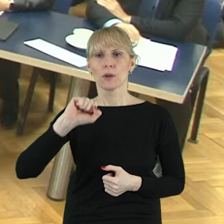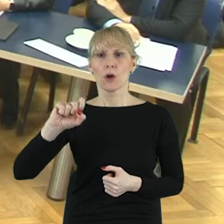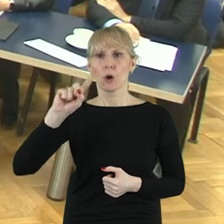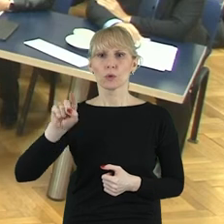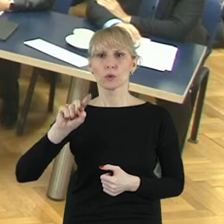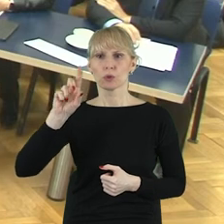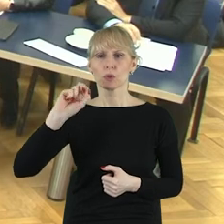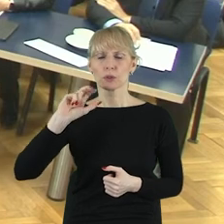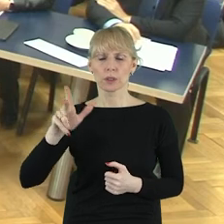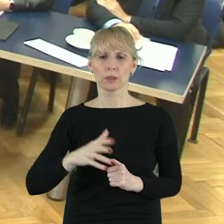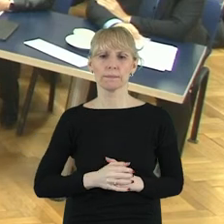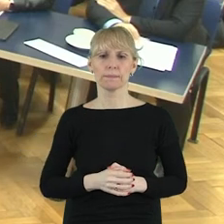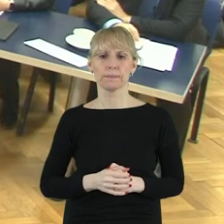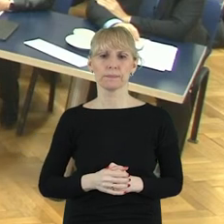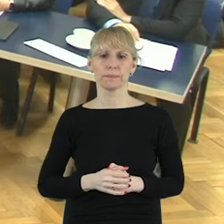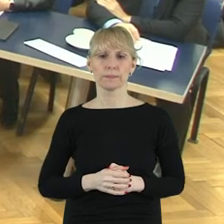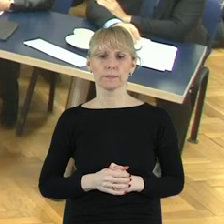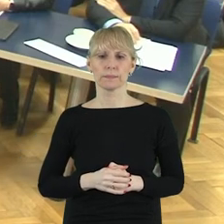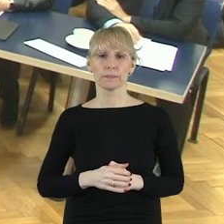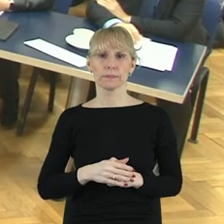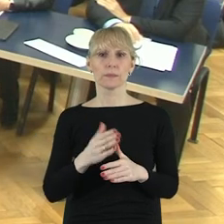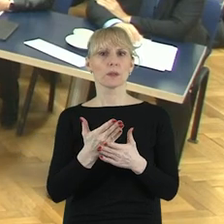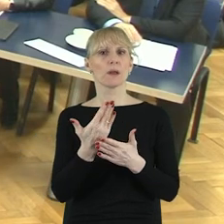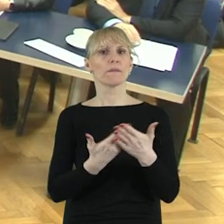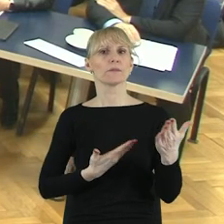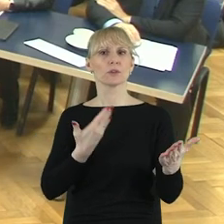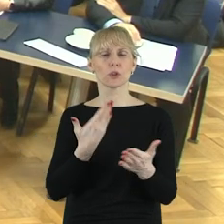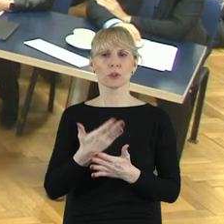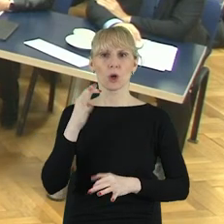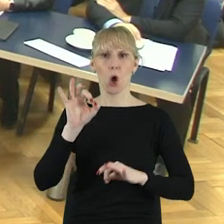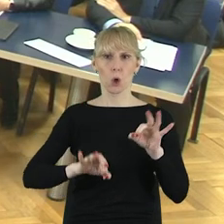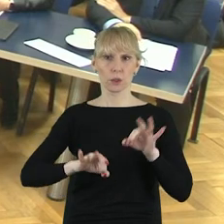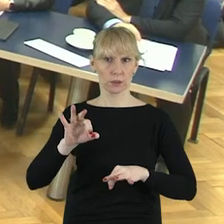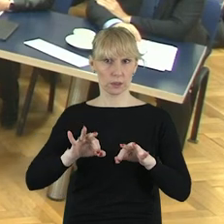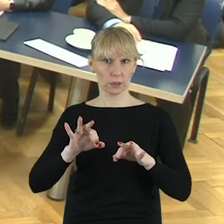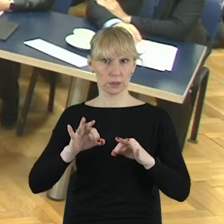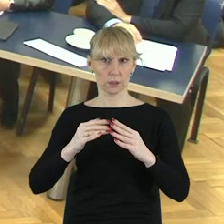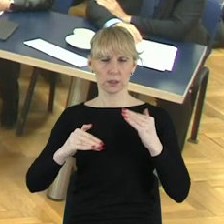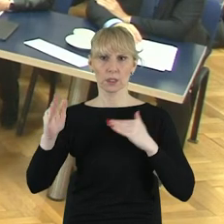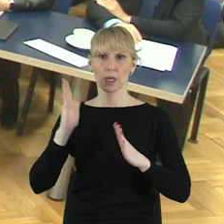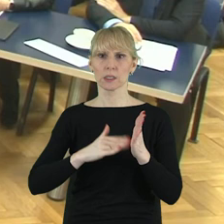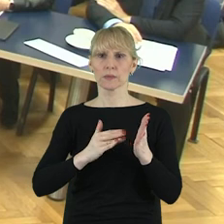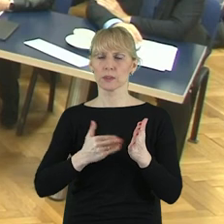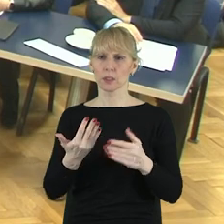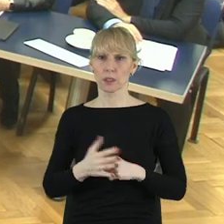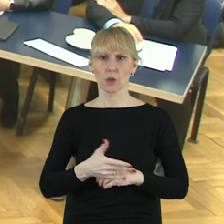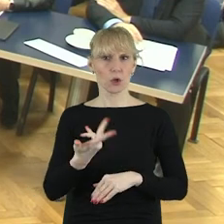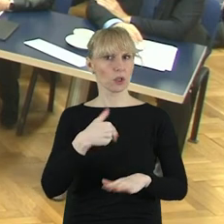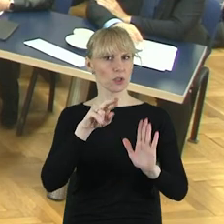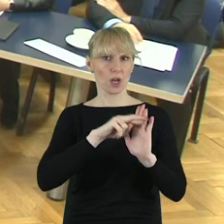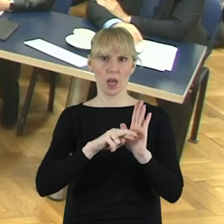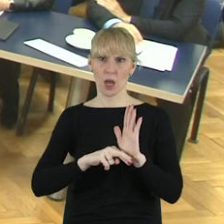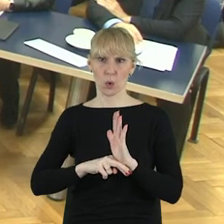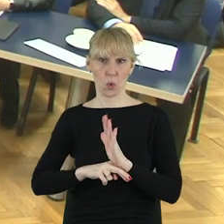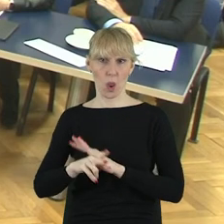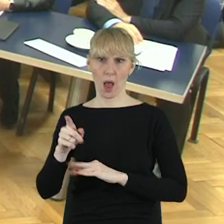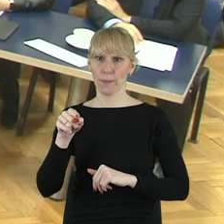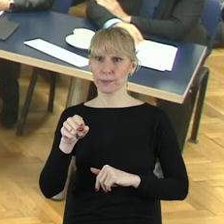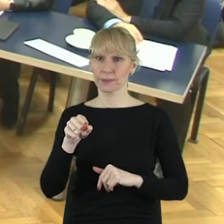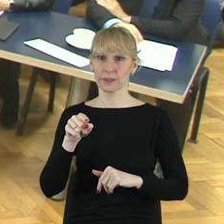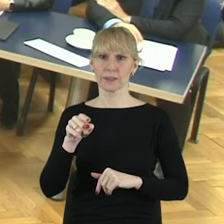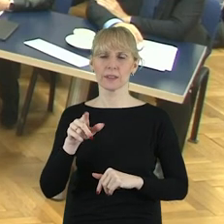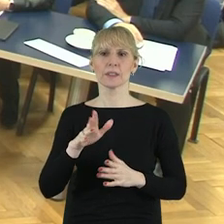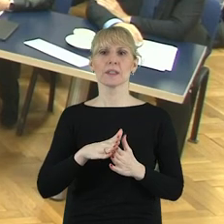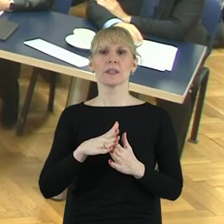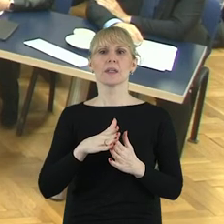Ja jeszcze raz mam pytanie, czy z tego wynika, że jeżeli wniosek o sesję, nazwijmy to nadzwyczajną, chociaż regulamin województwa łódzkiego